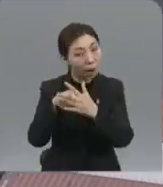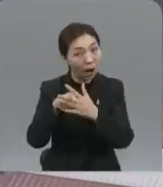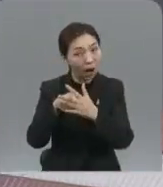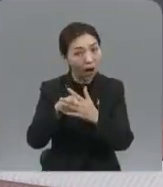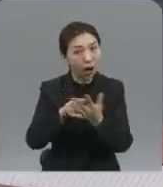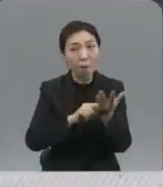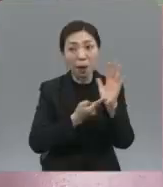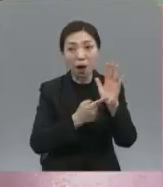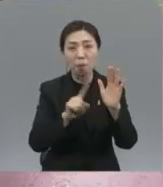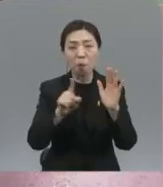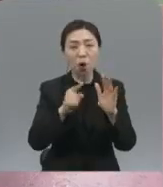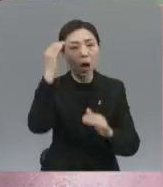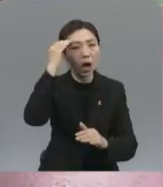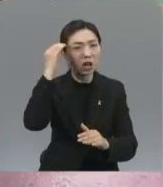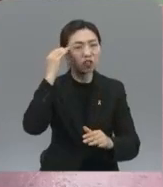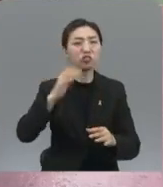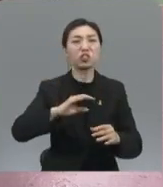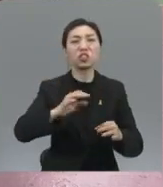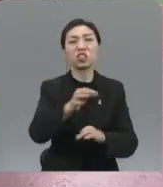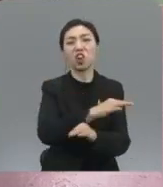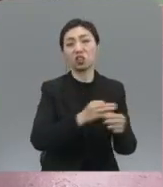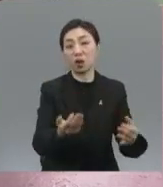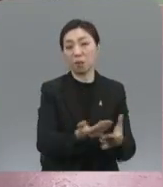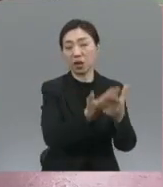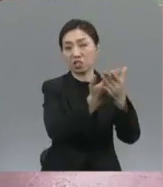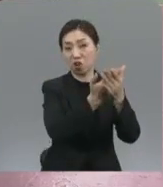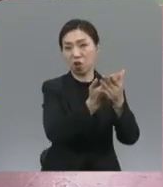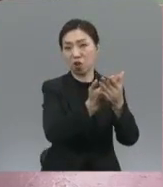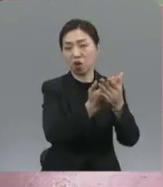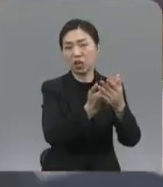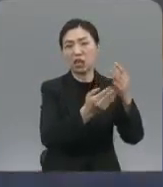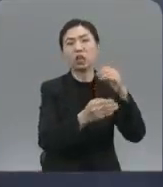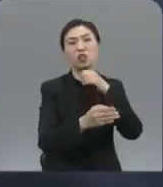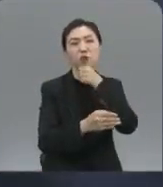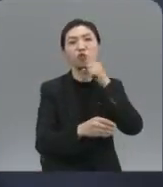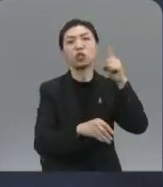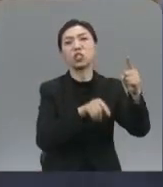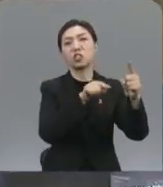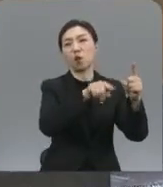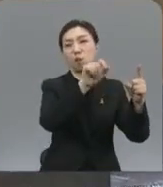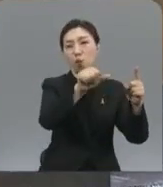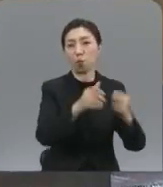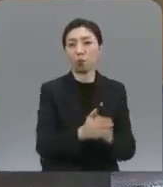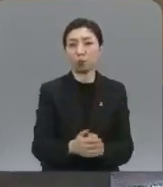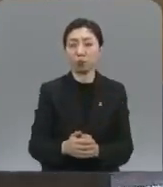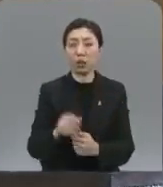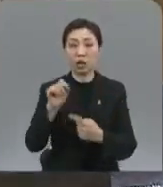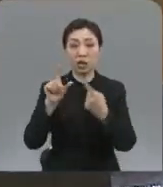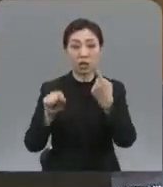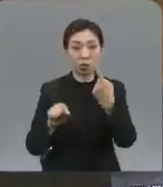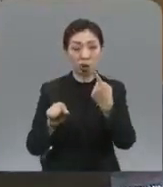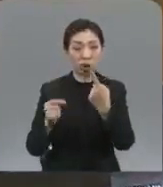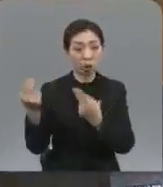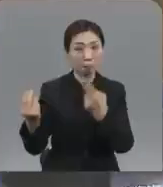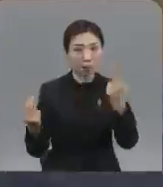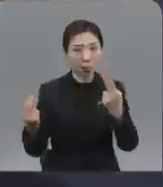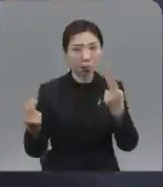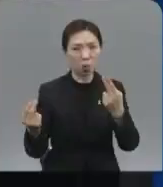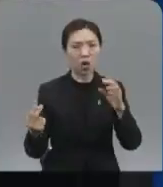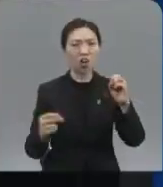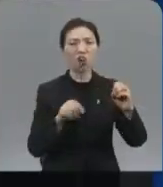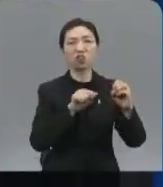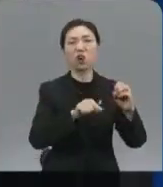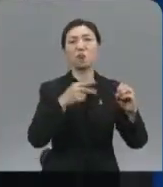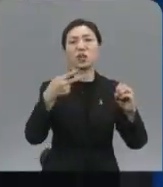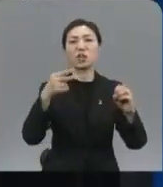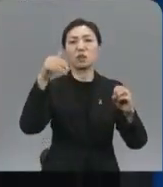soit 0,2 points de moins qu'en janvier dernier plutôt le gouvernement sud-coréen et l'Organisation de coopération des développements